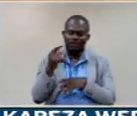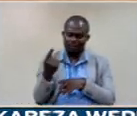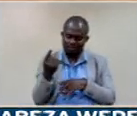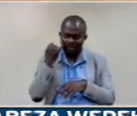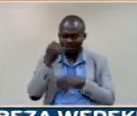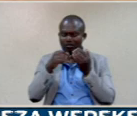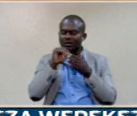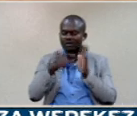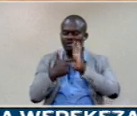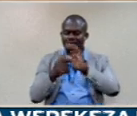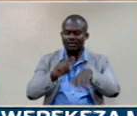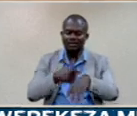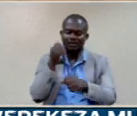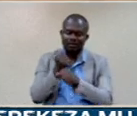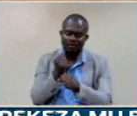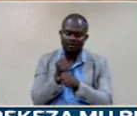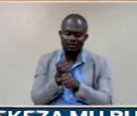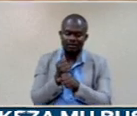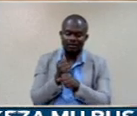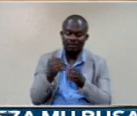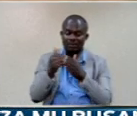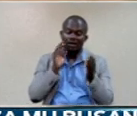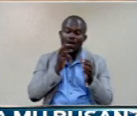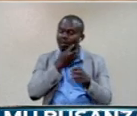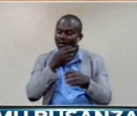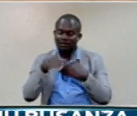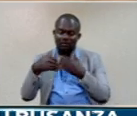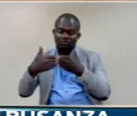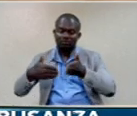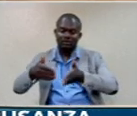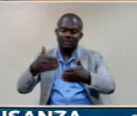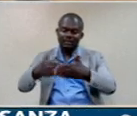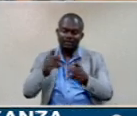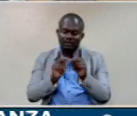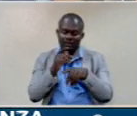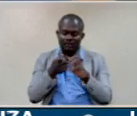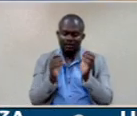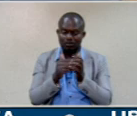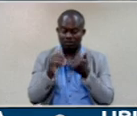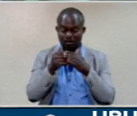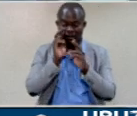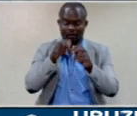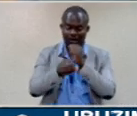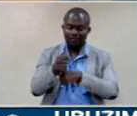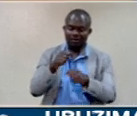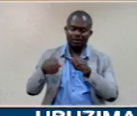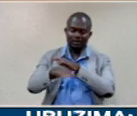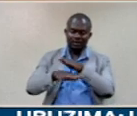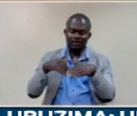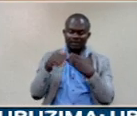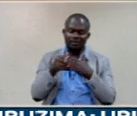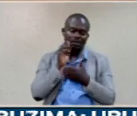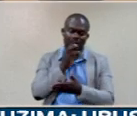nubwo atagaragaza igihe bizakorerwa. Mbere amazi ajya aramanuka agasatira abaturage, ariko ubu ngubu urabona ko hari ibikorwa remezo byo gutwara